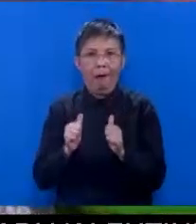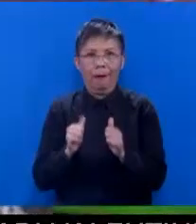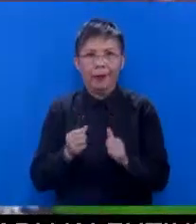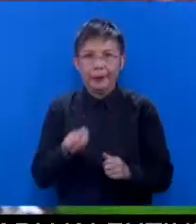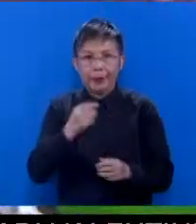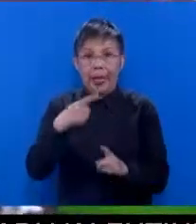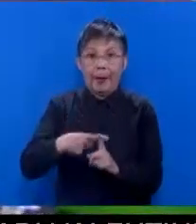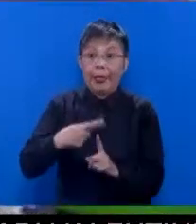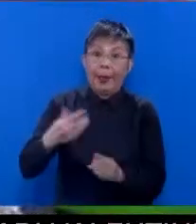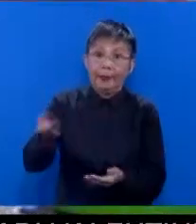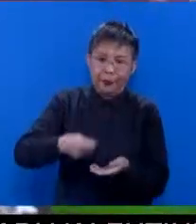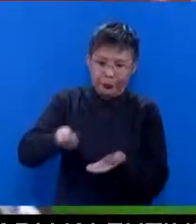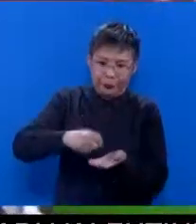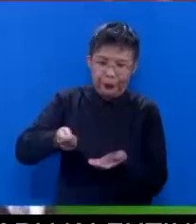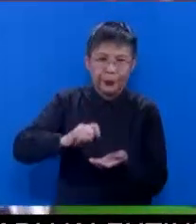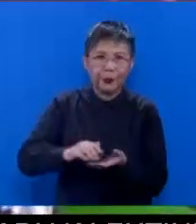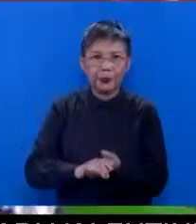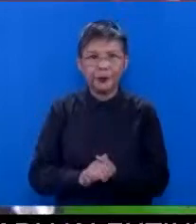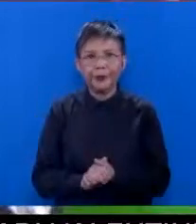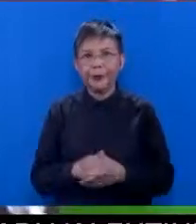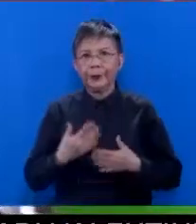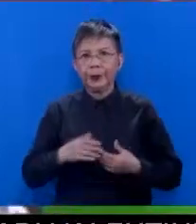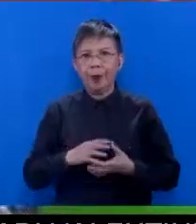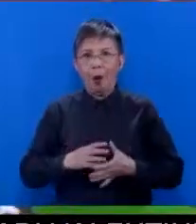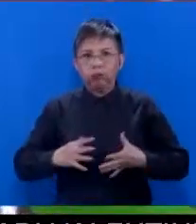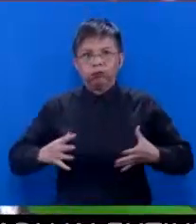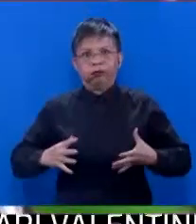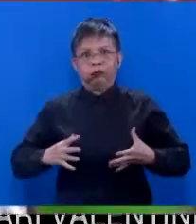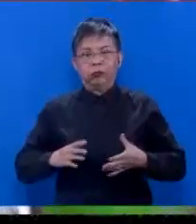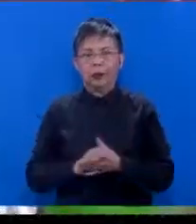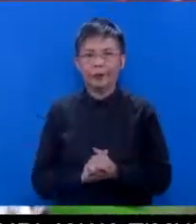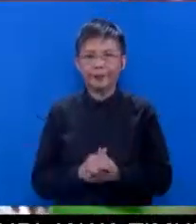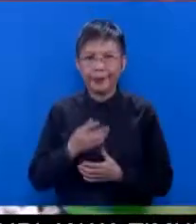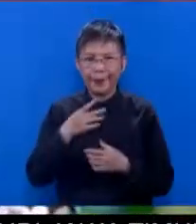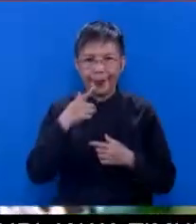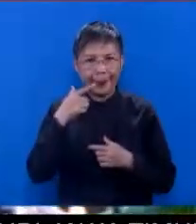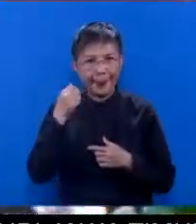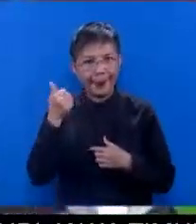nih, tambahan kuah rendangnya biar makannya pakai nasi jadi lebih nikmat.